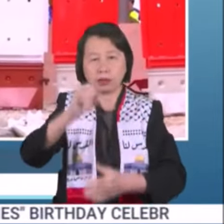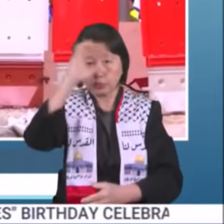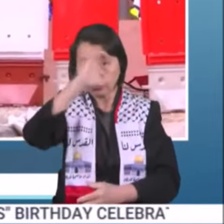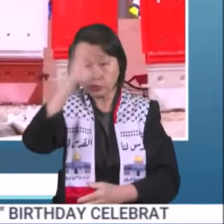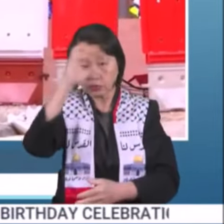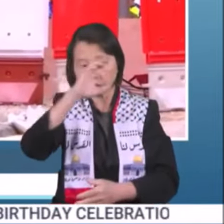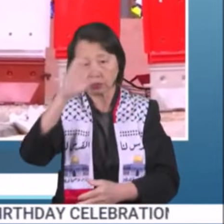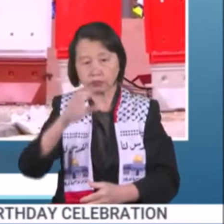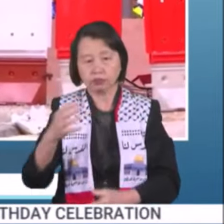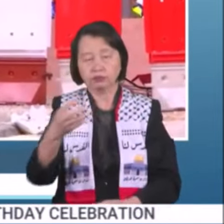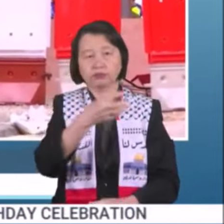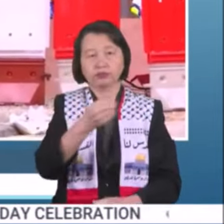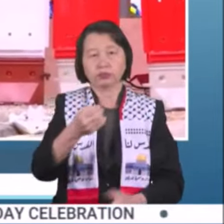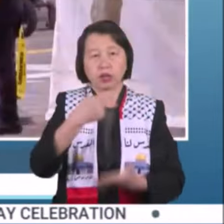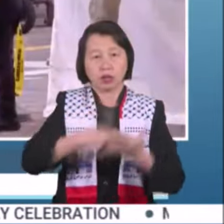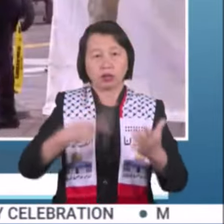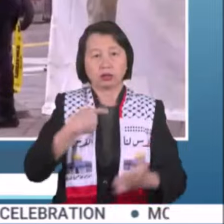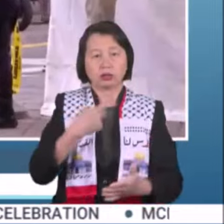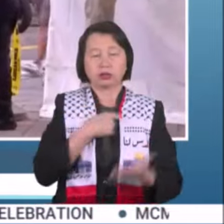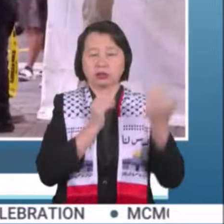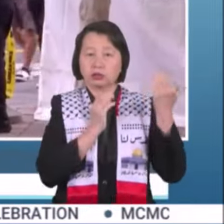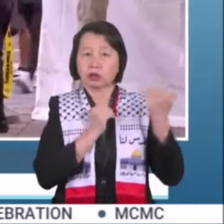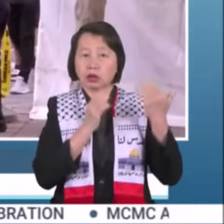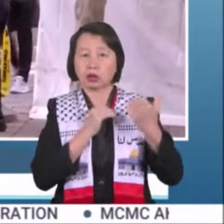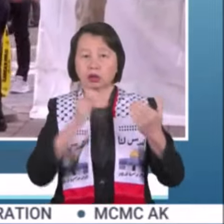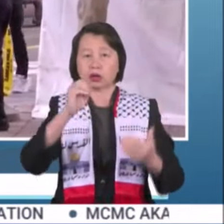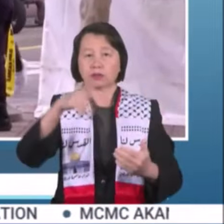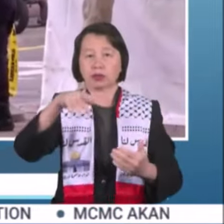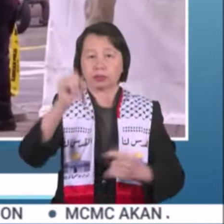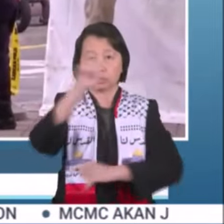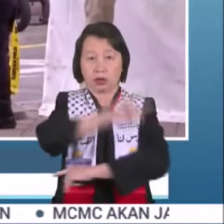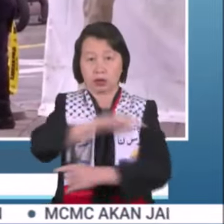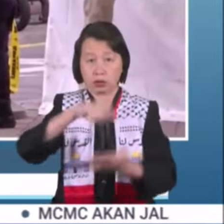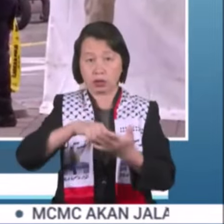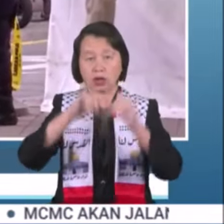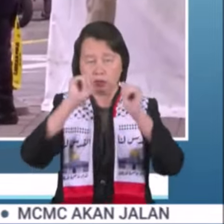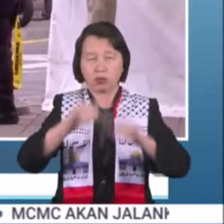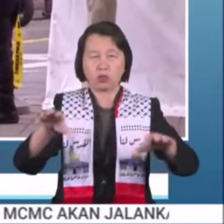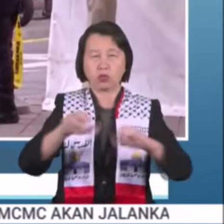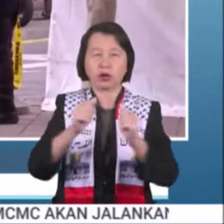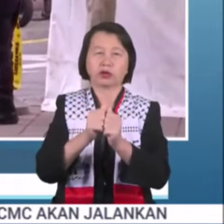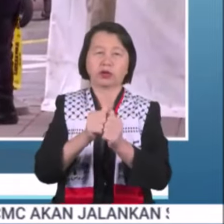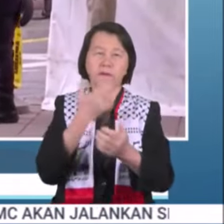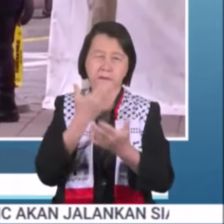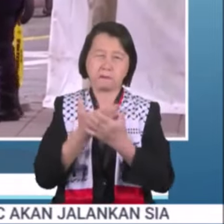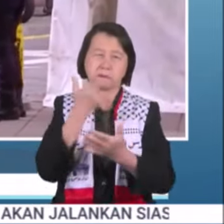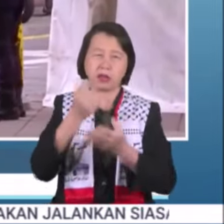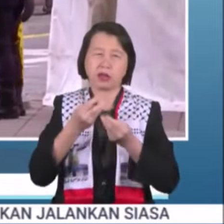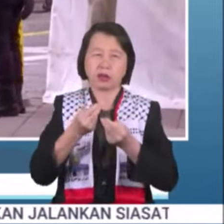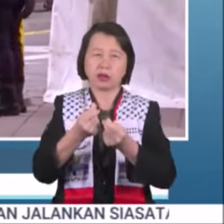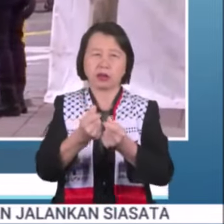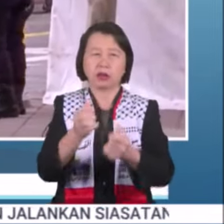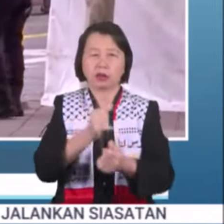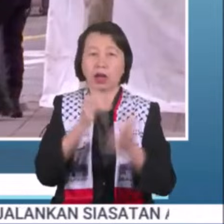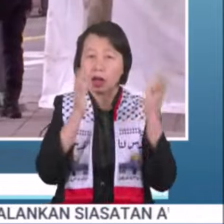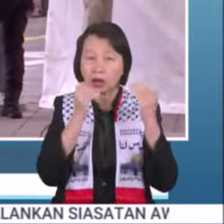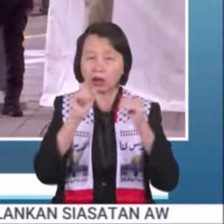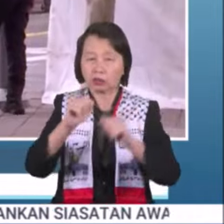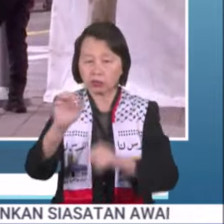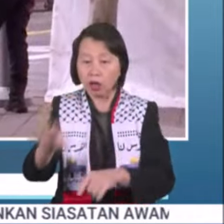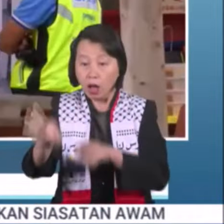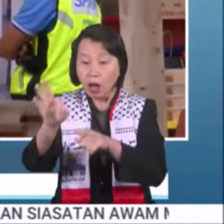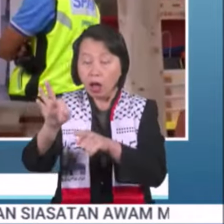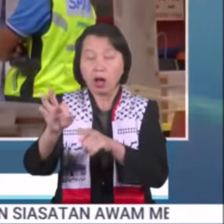pencarian. Dan apa yang kita harapkan, operasi hari ini dapat berjalan lancar sekaligus dapat menemukan